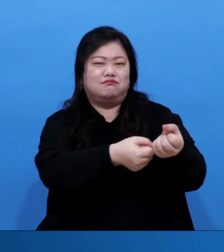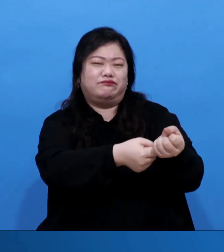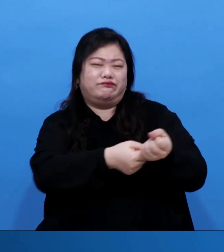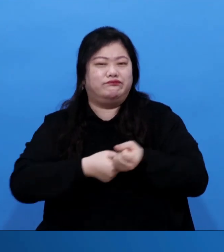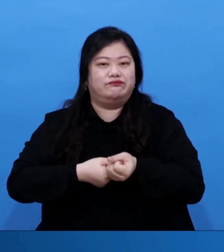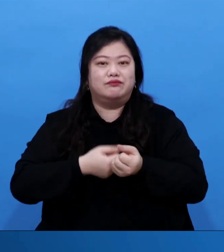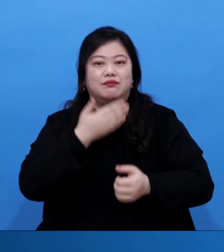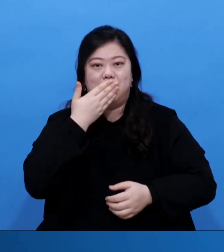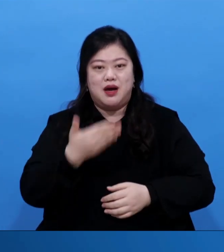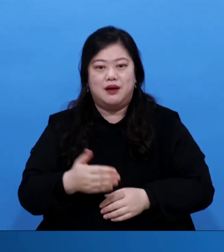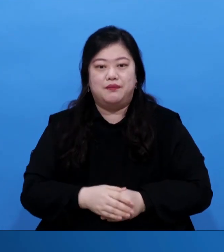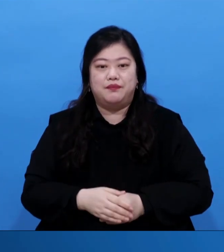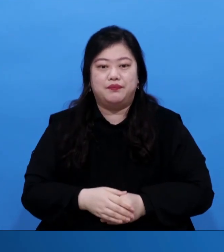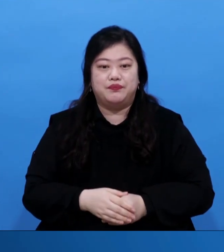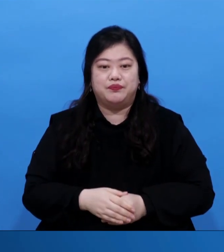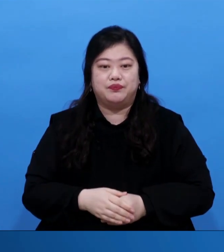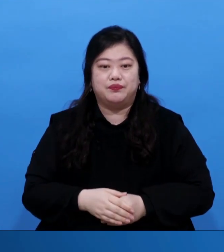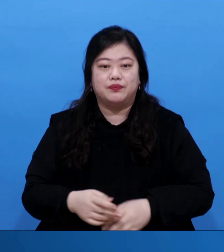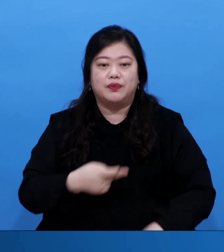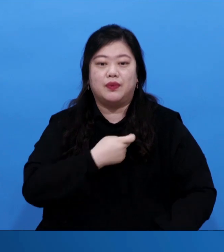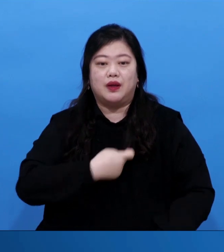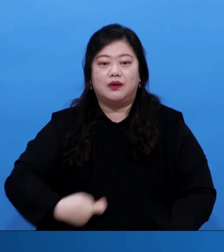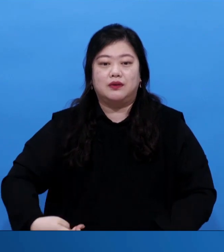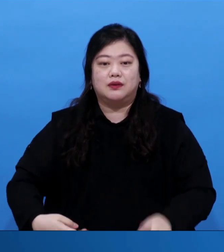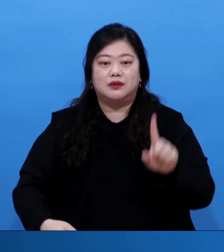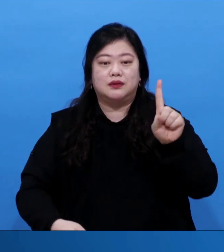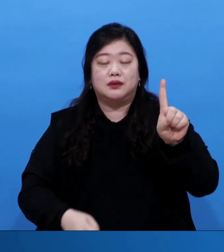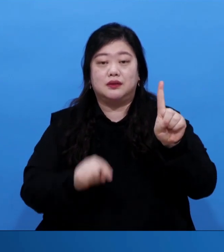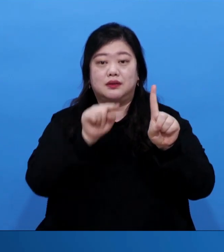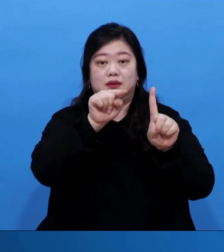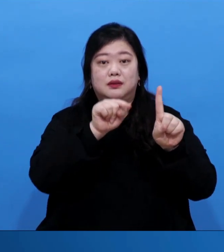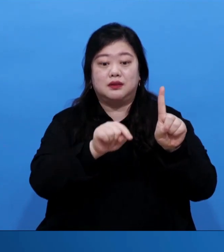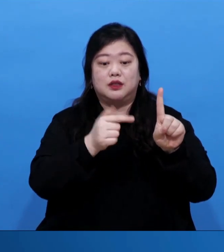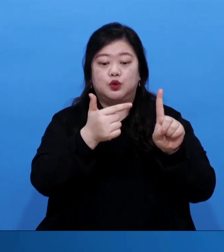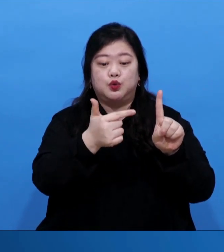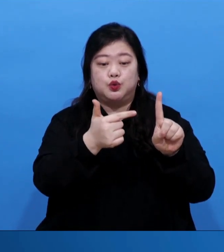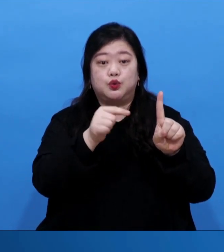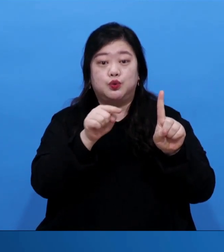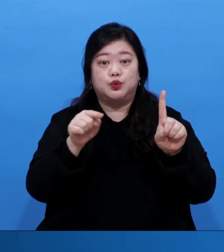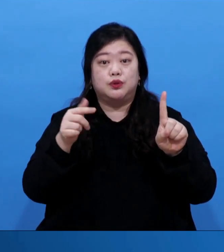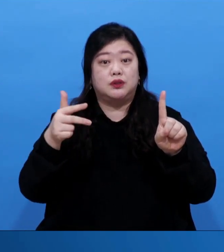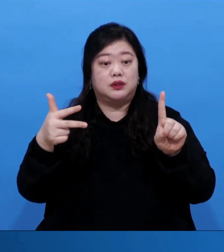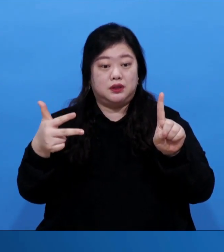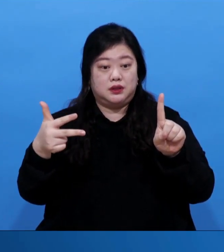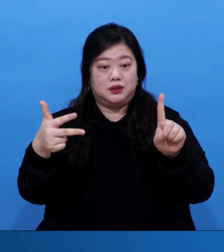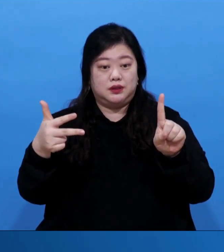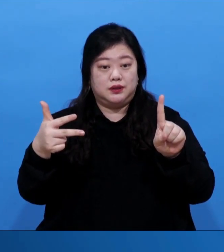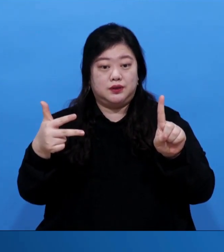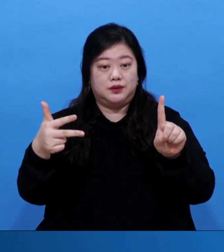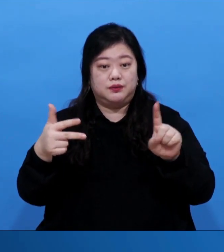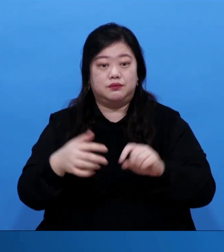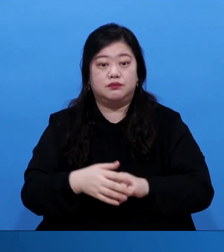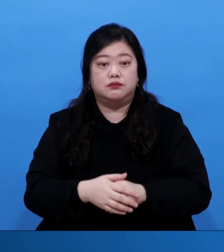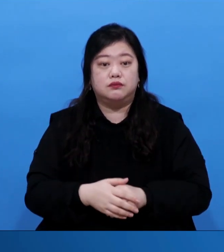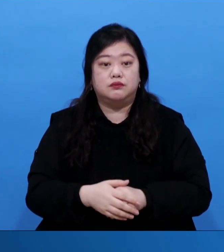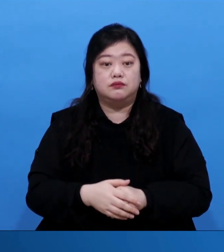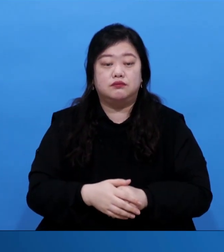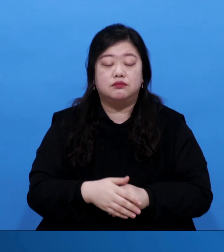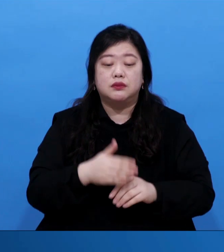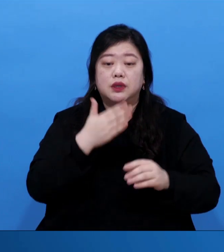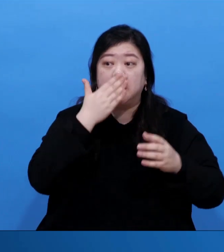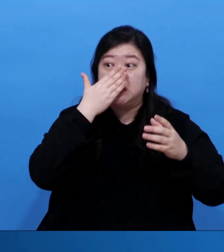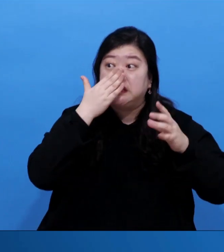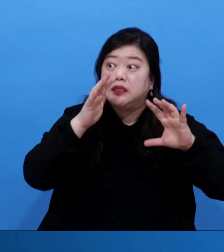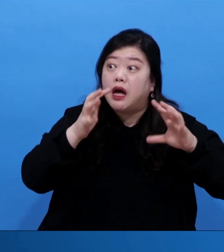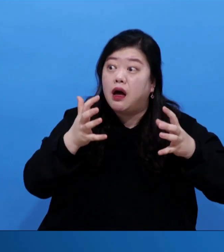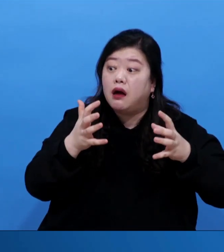이런 말씀이 나옵니다. If you look today here in Acts chapter 1 verse 6 or 7, it says this. 이스라엘 나라가 회복되는 게 이때입니까라고 물었어요. Is